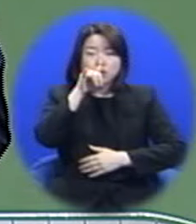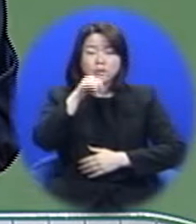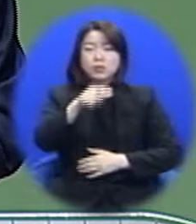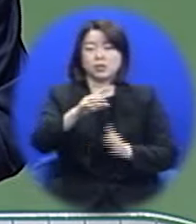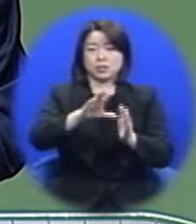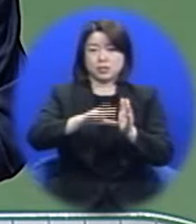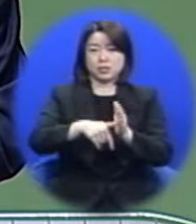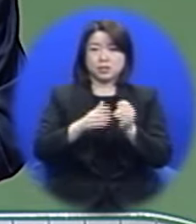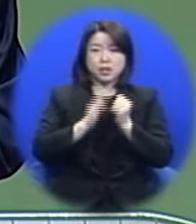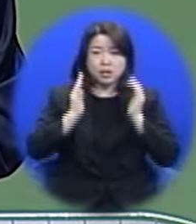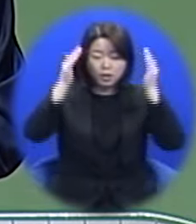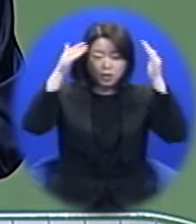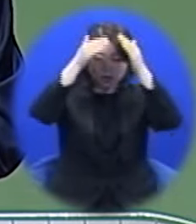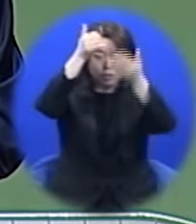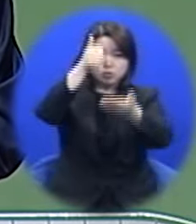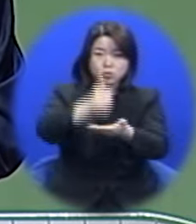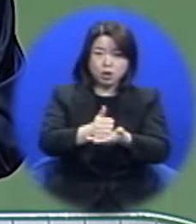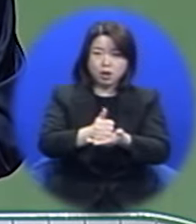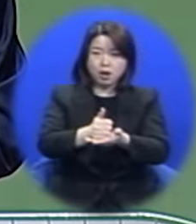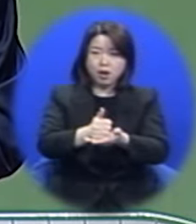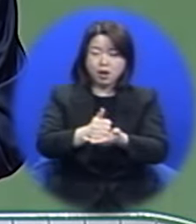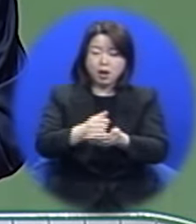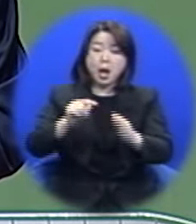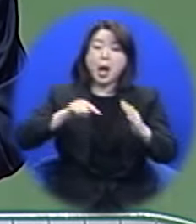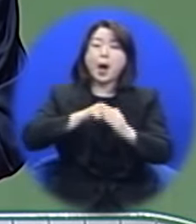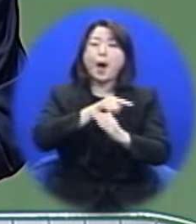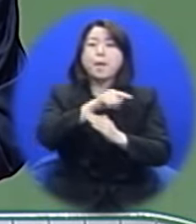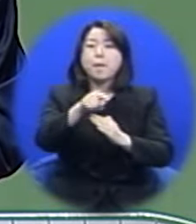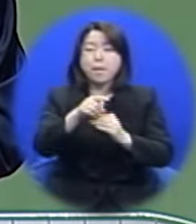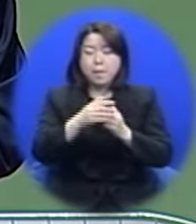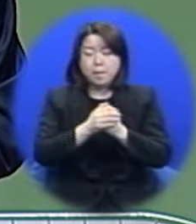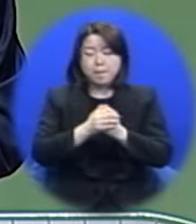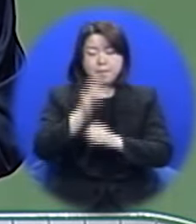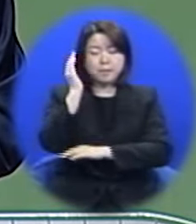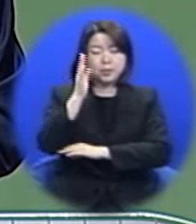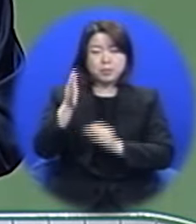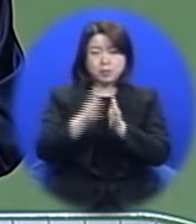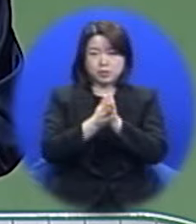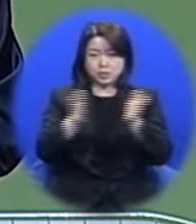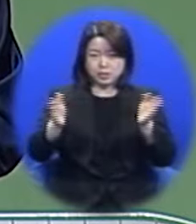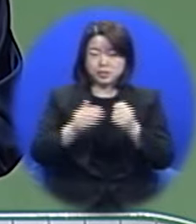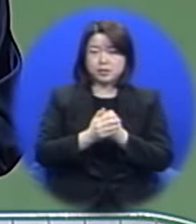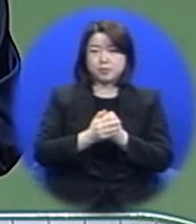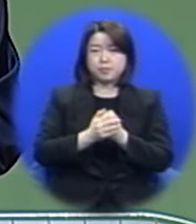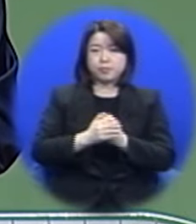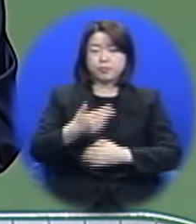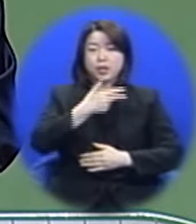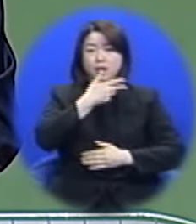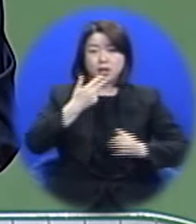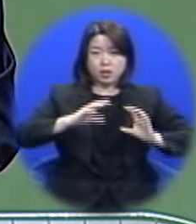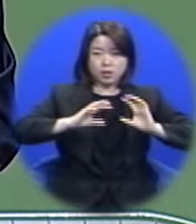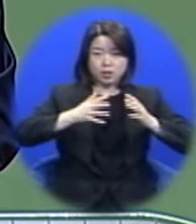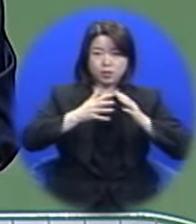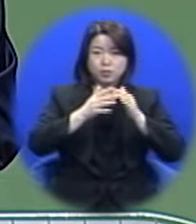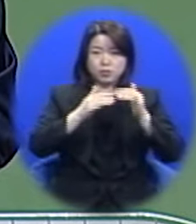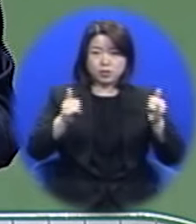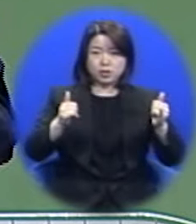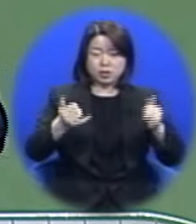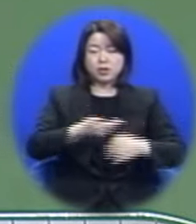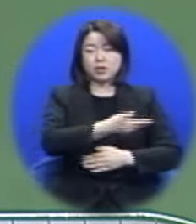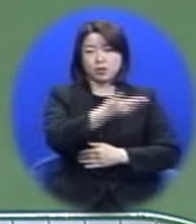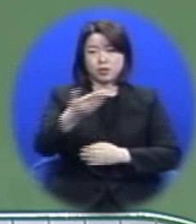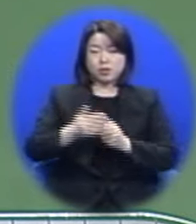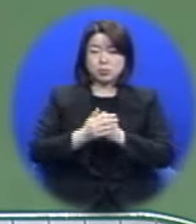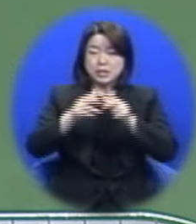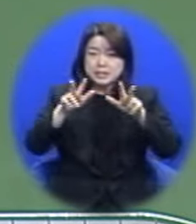윌리엄 템플이 뜻밖의 이런 설교를 시작을 했습니다. 대영제국의 국민 여러분,